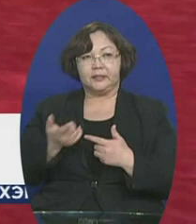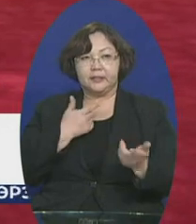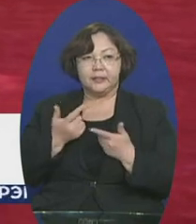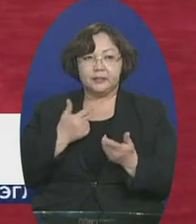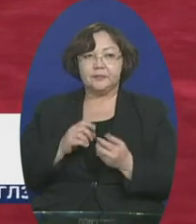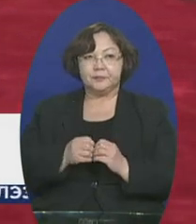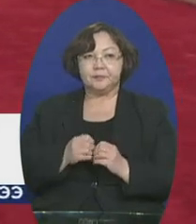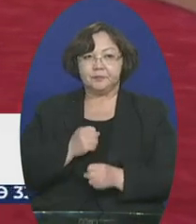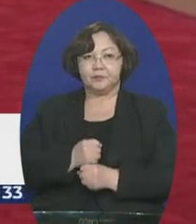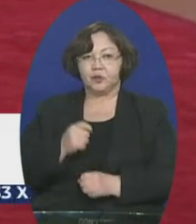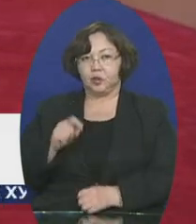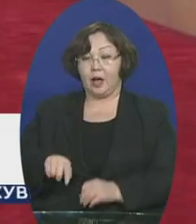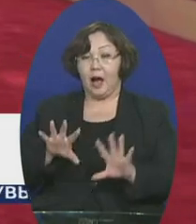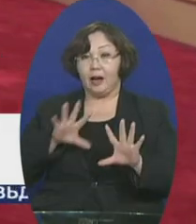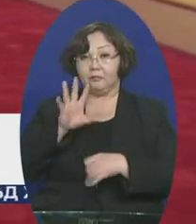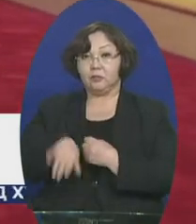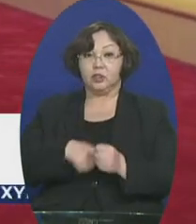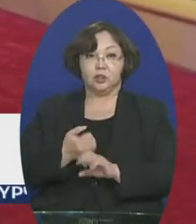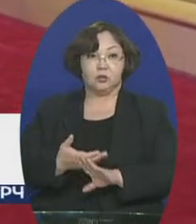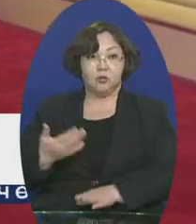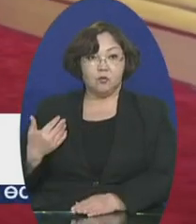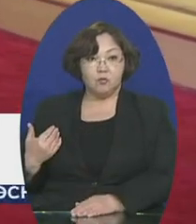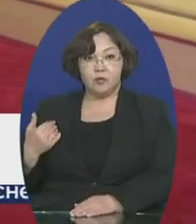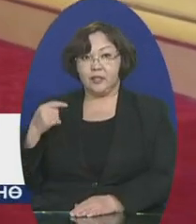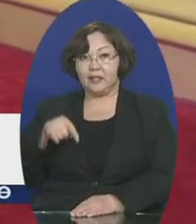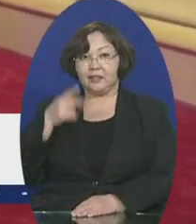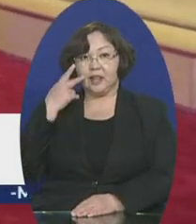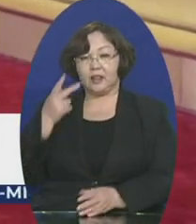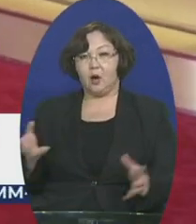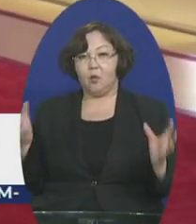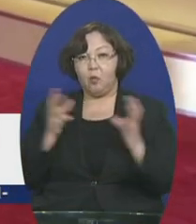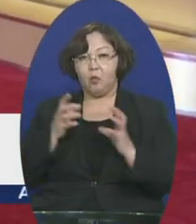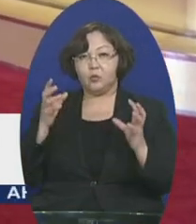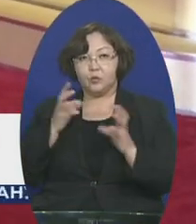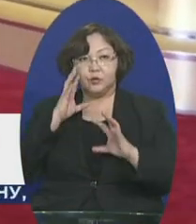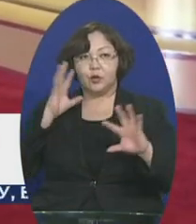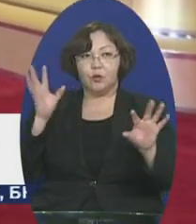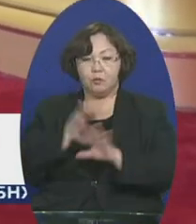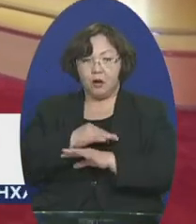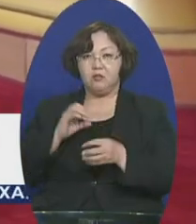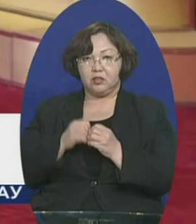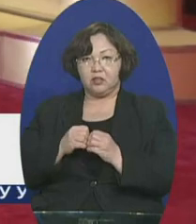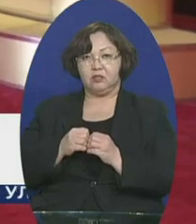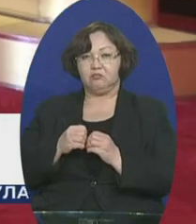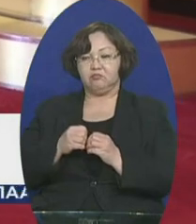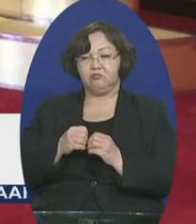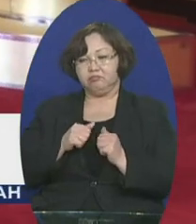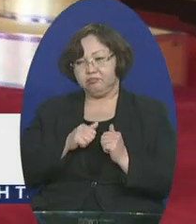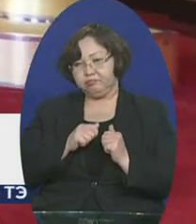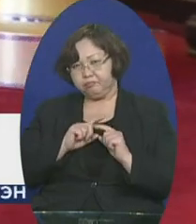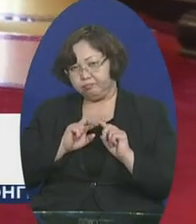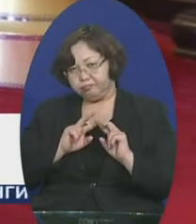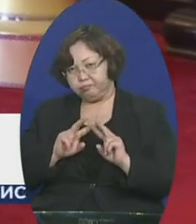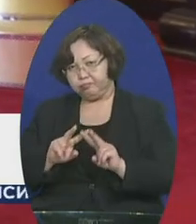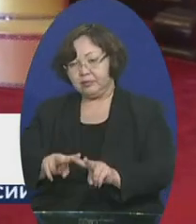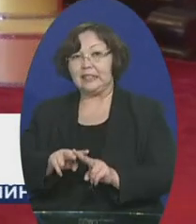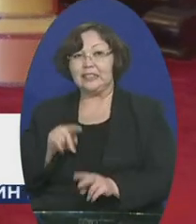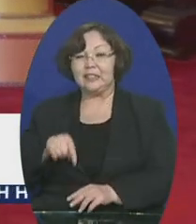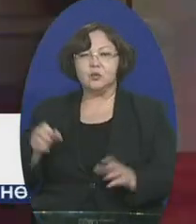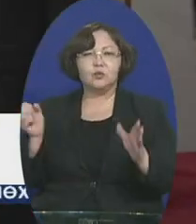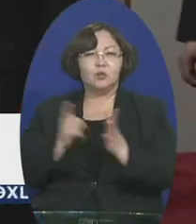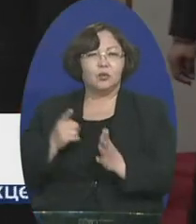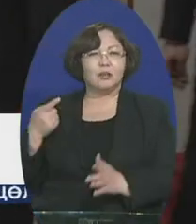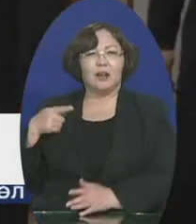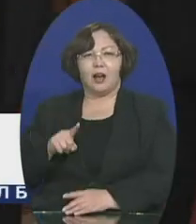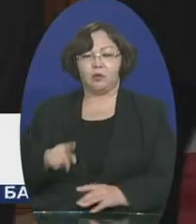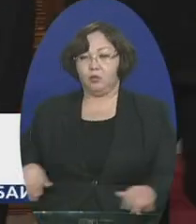За тодруулбал одоогоос 10 жилийн өмнө бол энэхүү байнгын уулзалтын механизм байгуулагдаж байсан. За яг энэ уулзалтын ач холбогдол нь бол